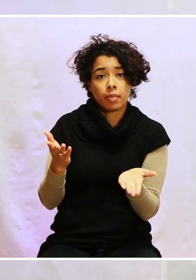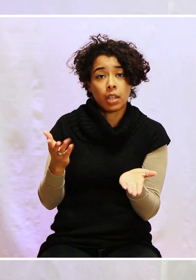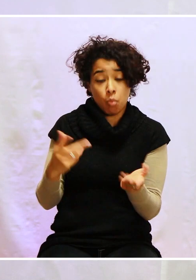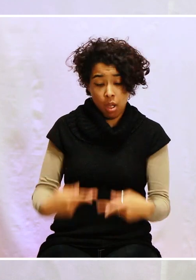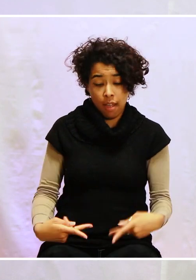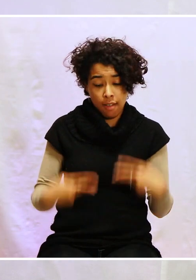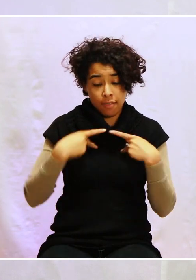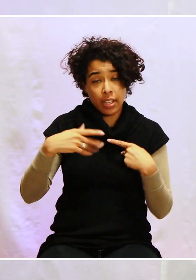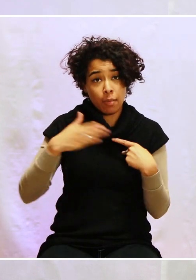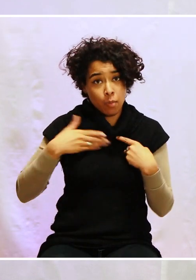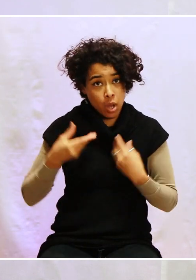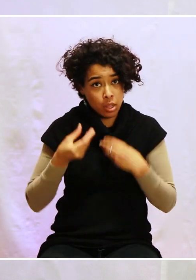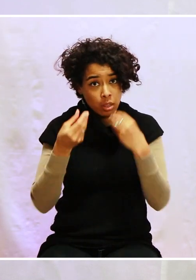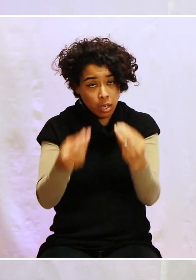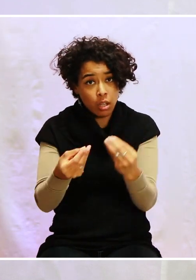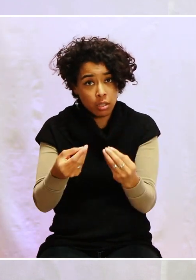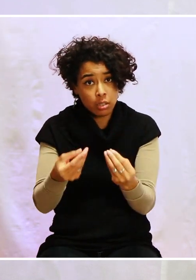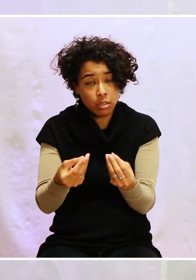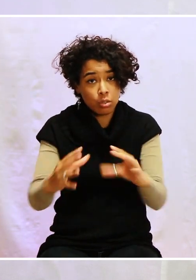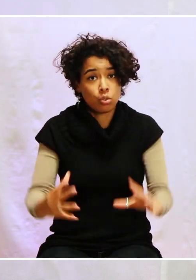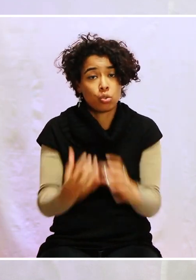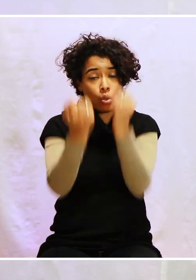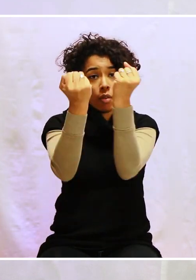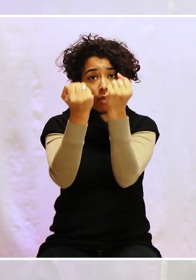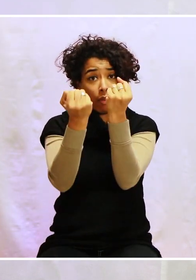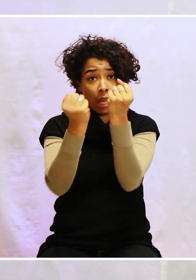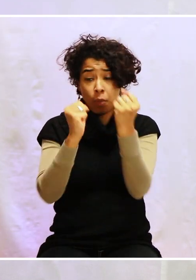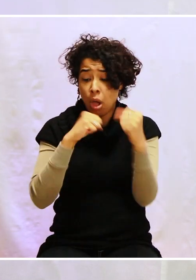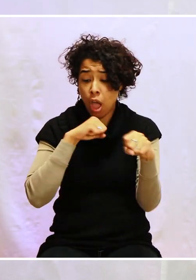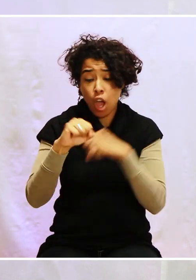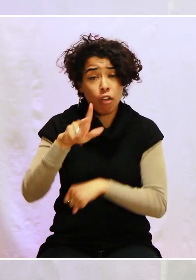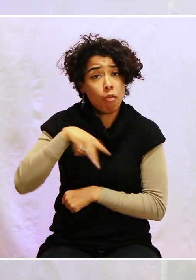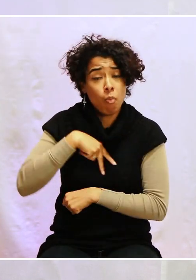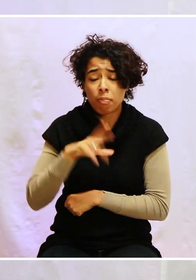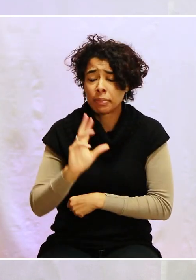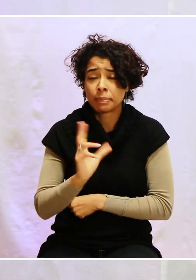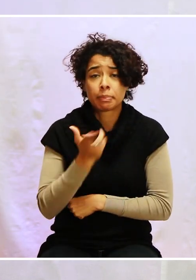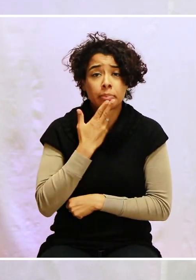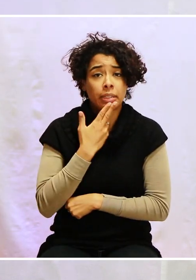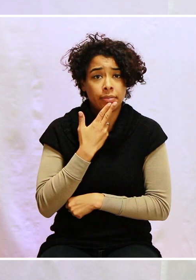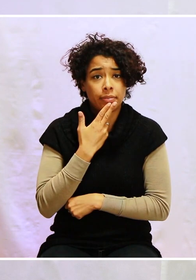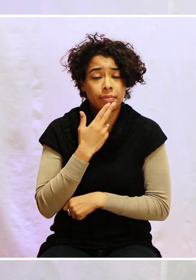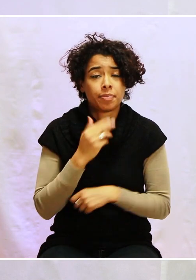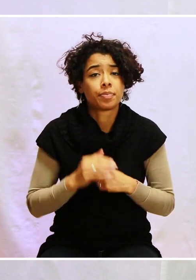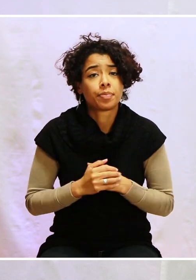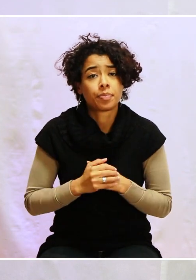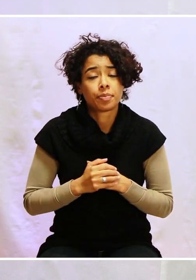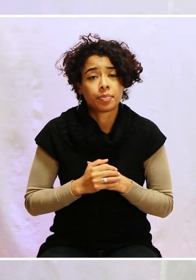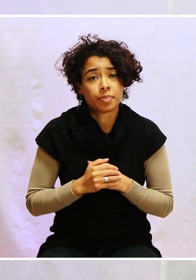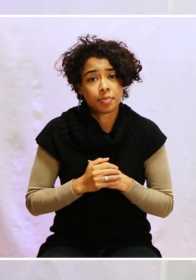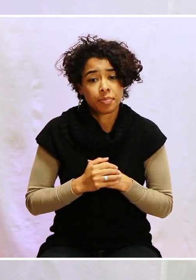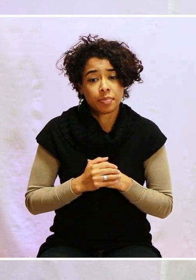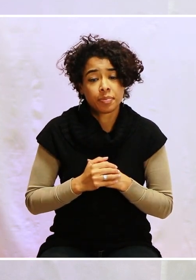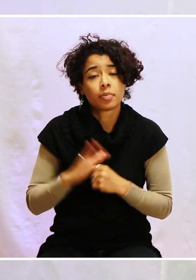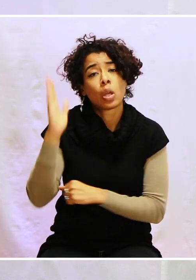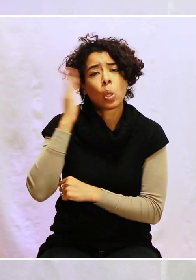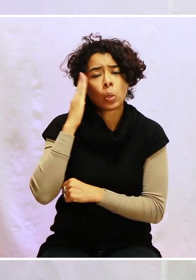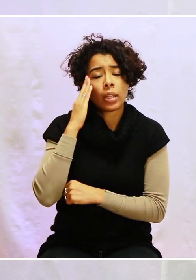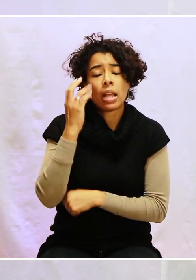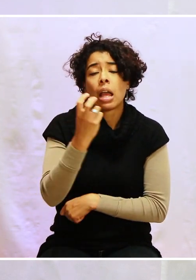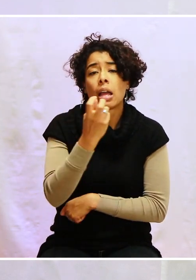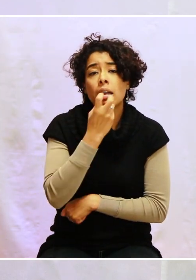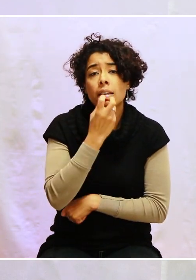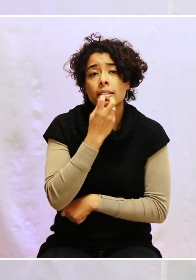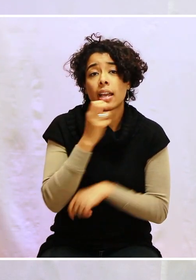donné ma vie pour vous sauver. Mon œuvre est parfaite. On connaît, Ésaïe chapitre